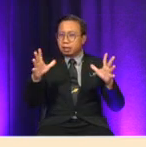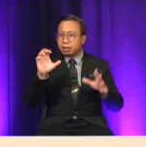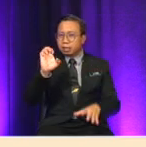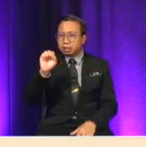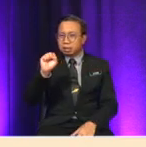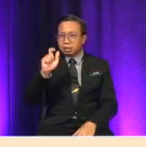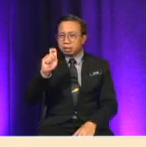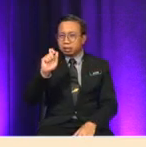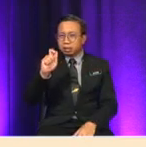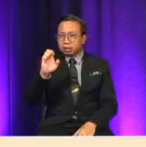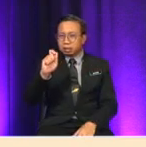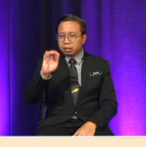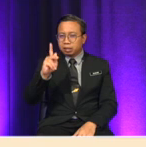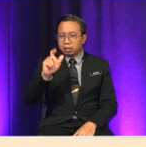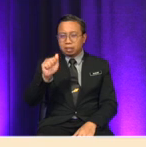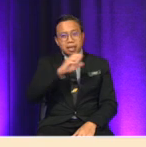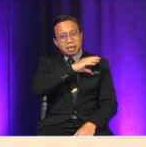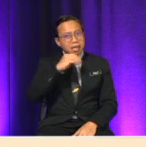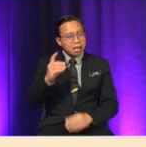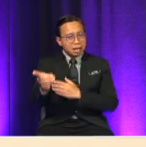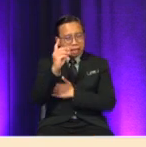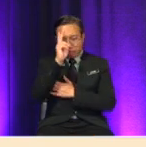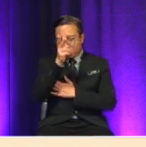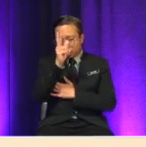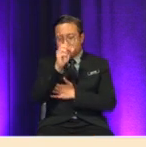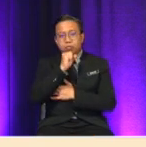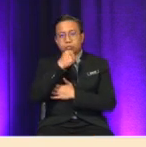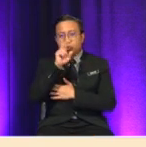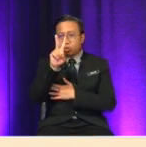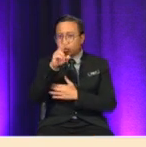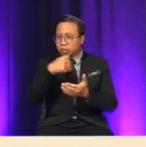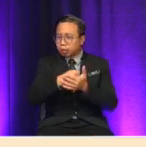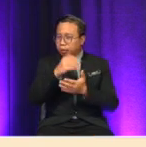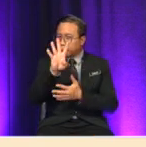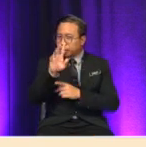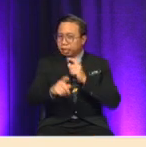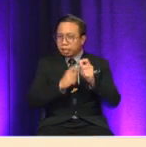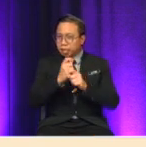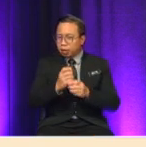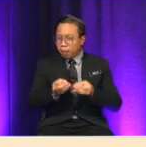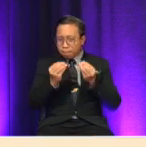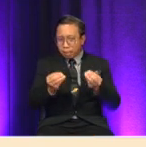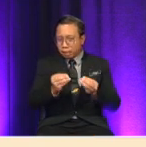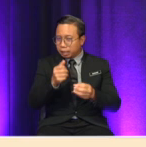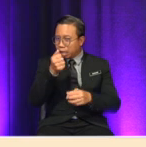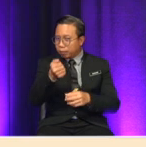estetika dan daya kreatif kanak-kanak yang berumur 2 hingga 4 tahun. Okey, diberikan kepada